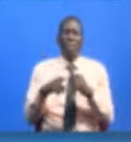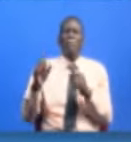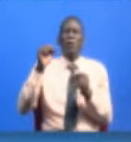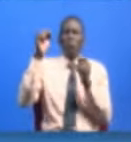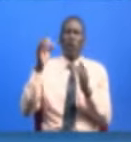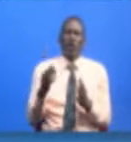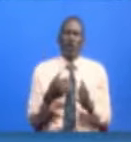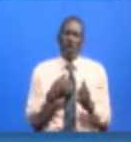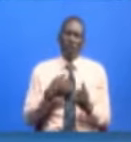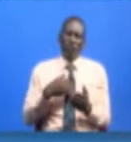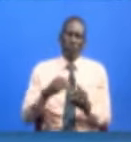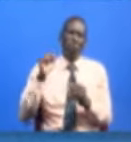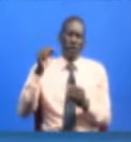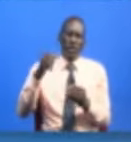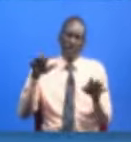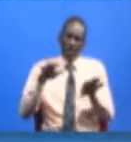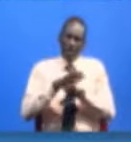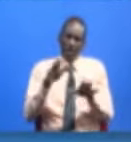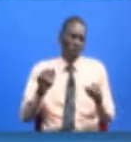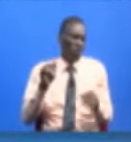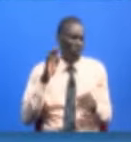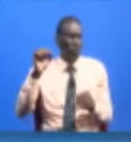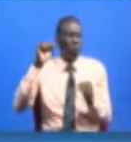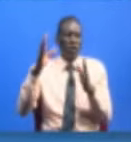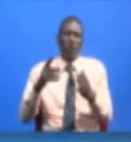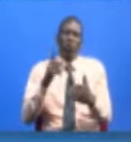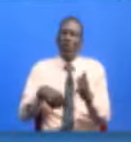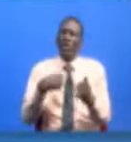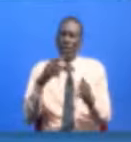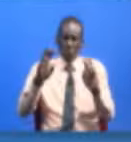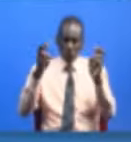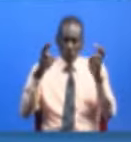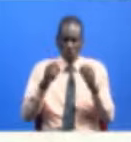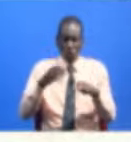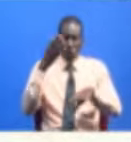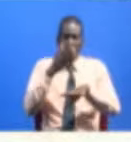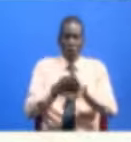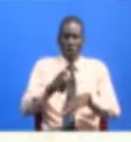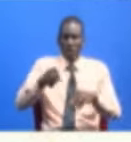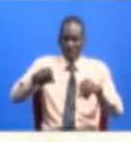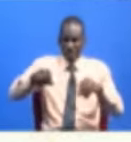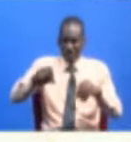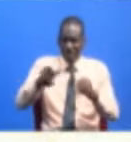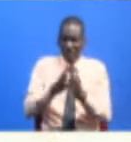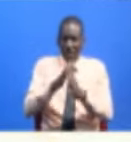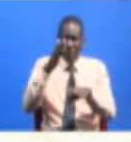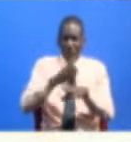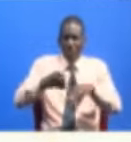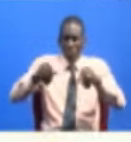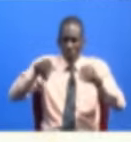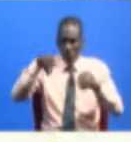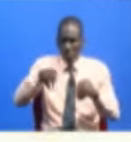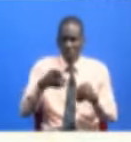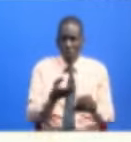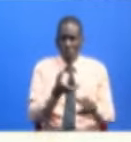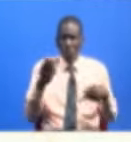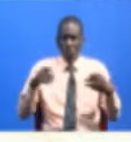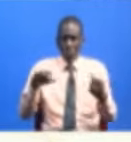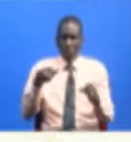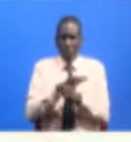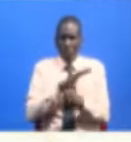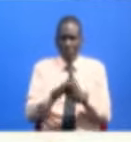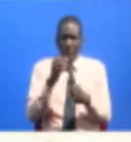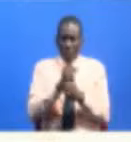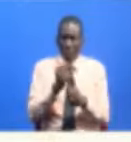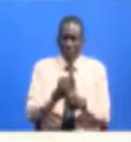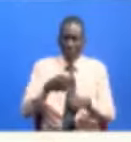siasa katika kila jambo. Hebu tuwasikize wanasemaje kuhusiana na swala hili wanasiasa. Wale wote ambao wamekuwa busy wakiunda mbolea